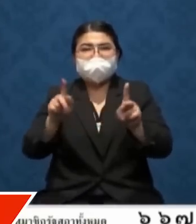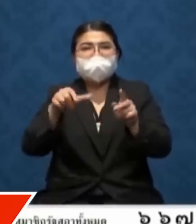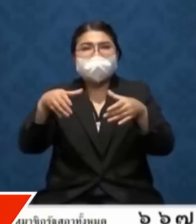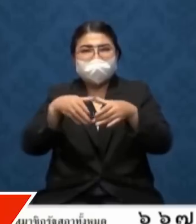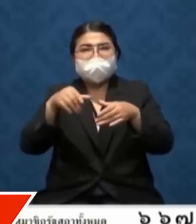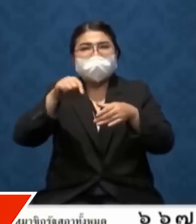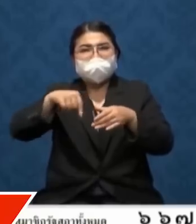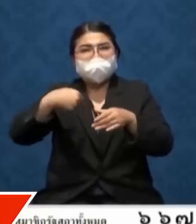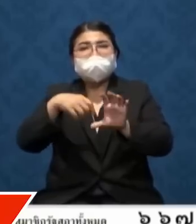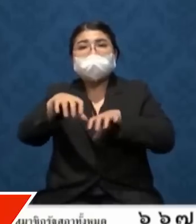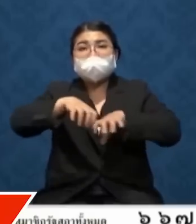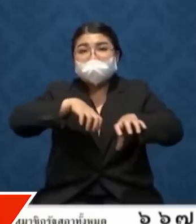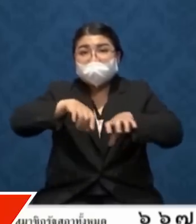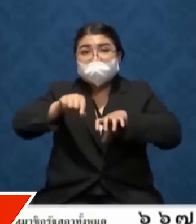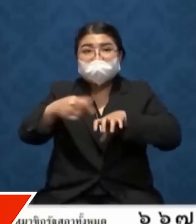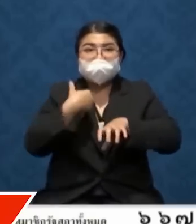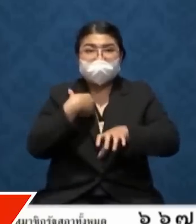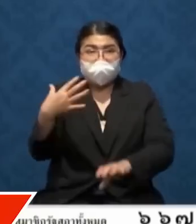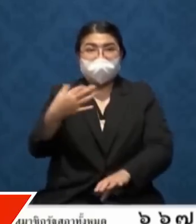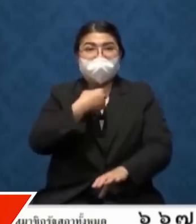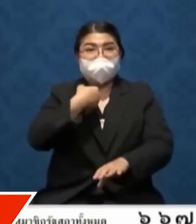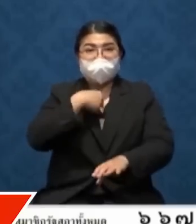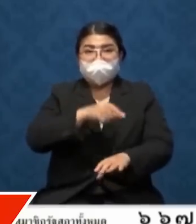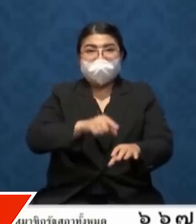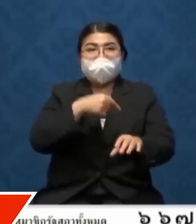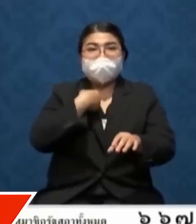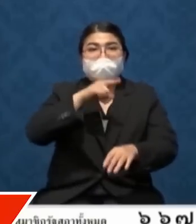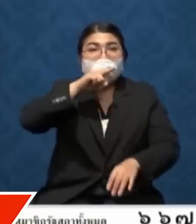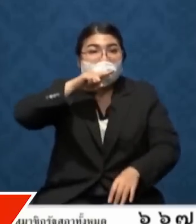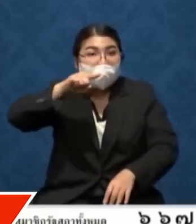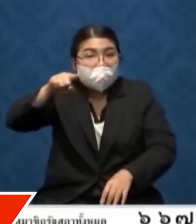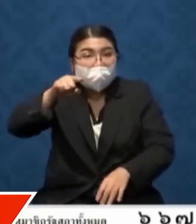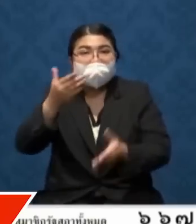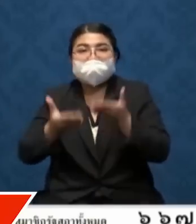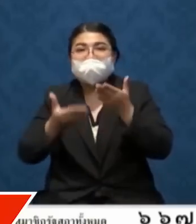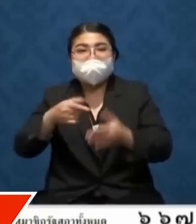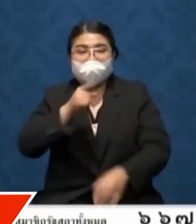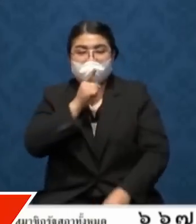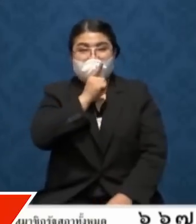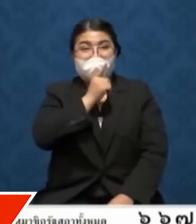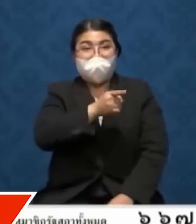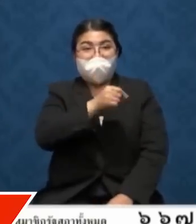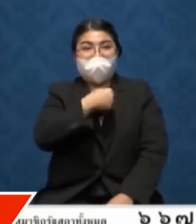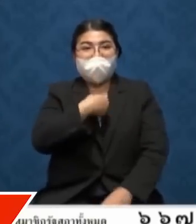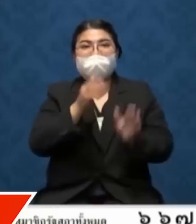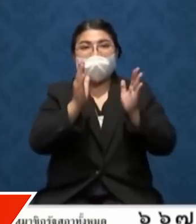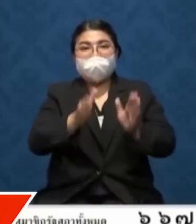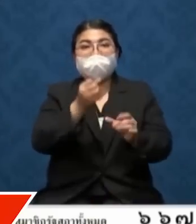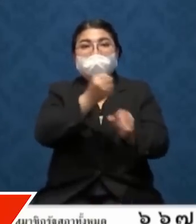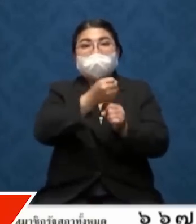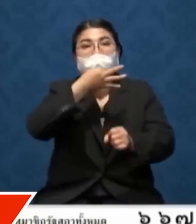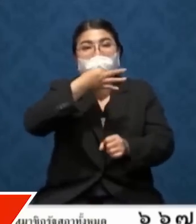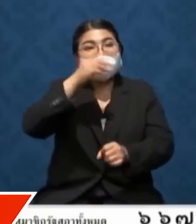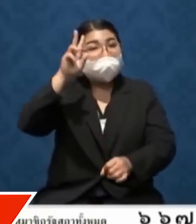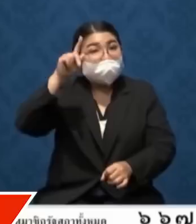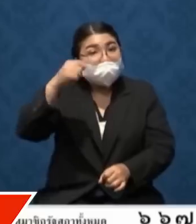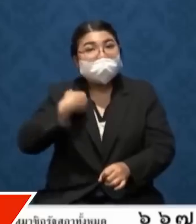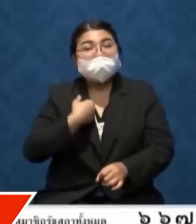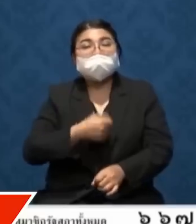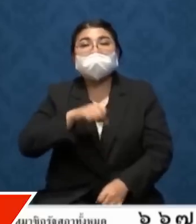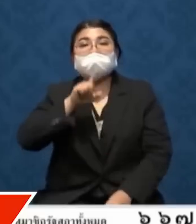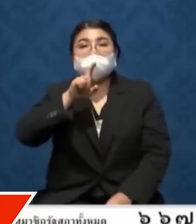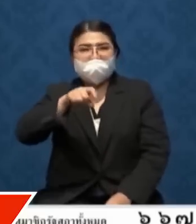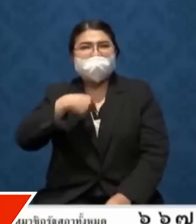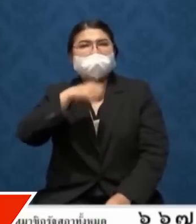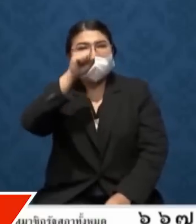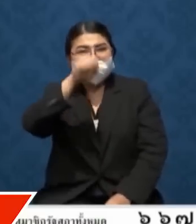ในการร้องทุหรือกล่าวโทษกับพี่น้องสอบนชนใช่หรอไม่ครับขอความชด